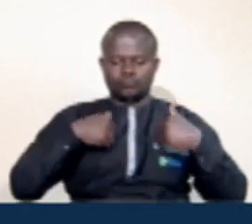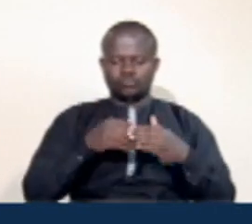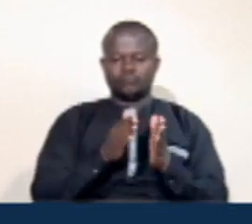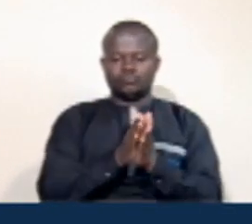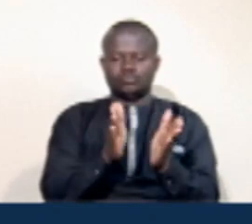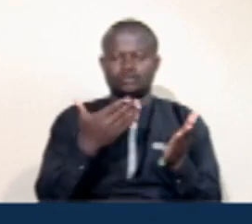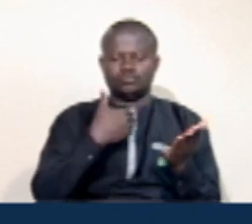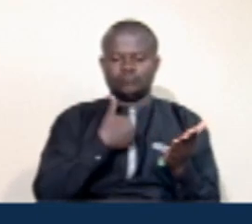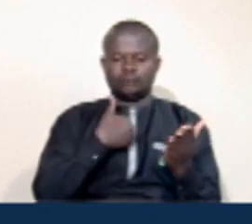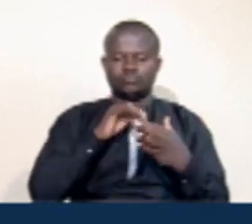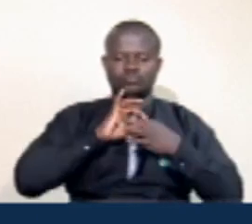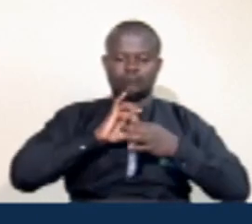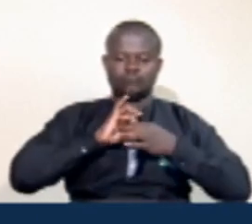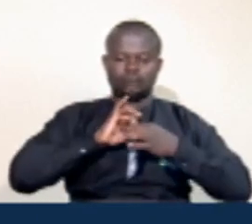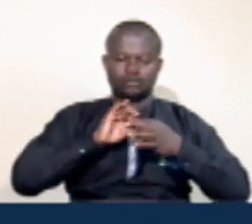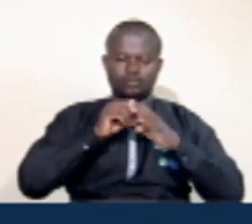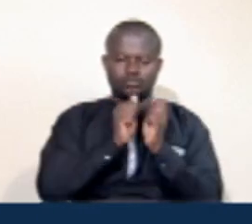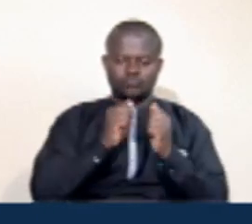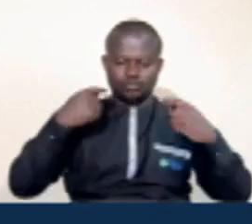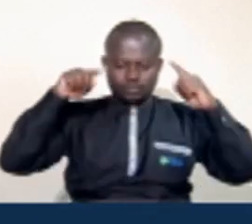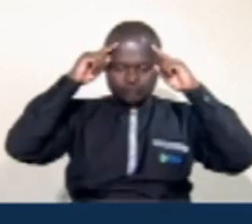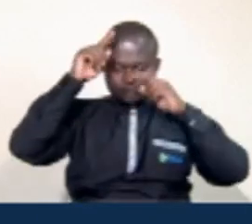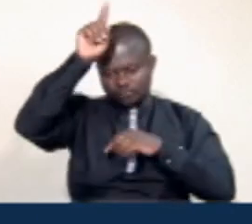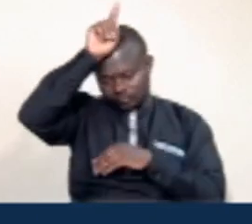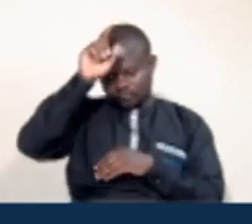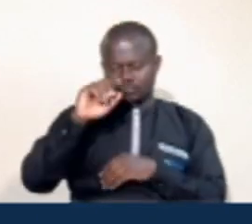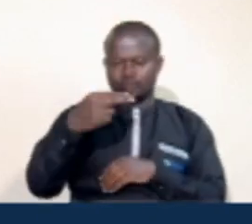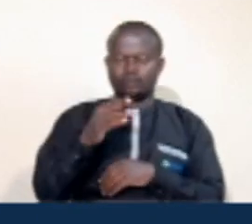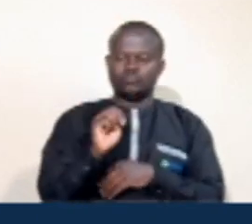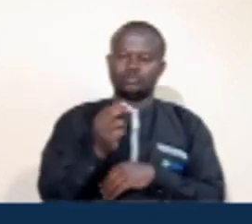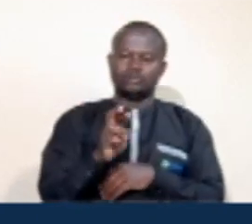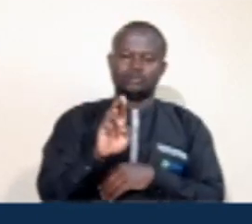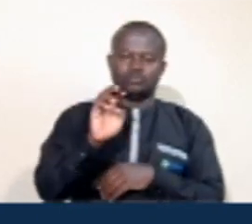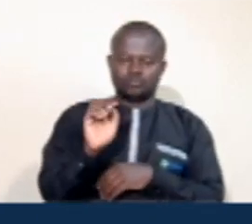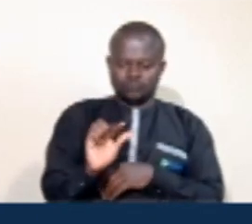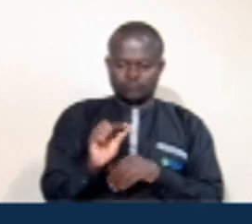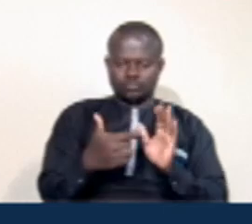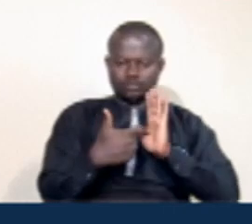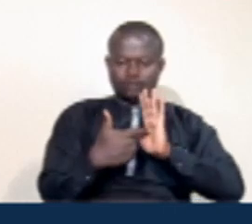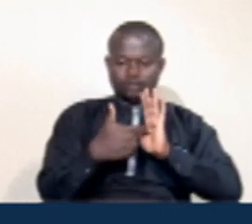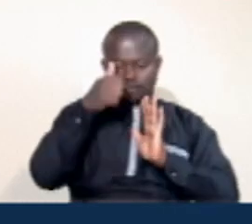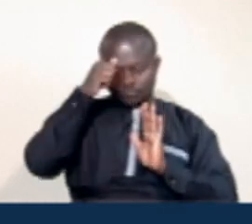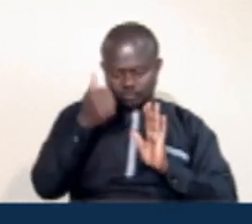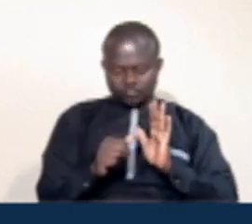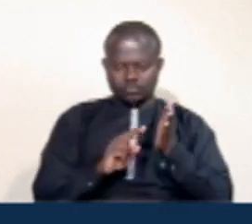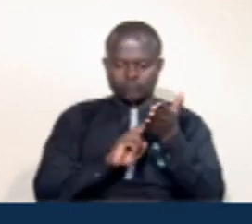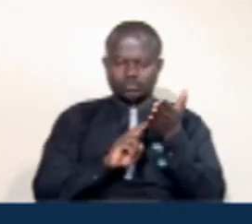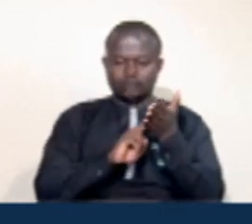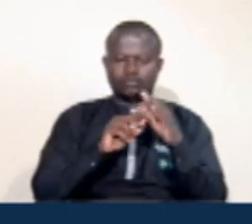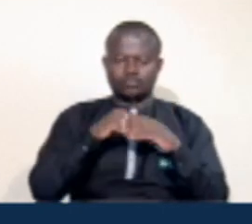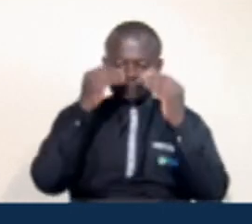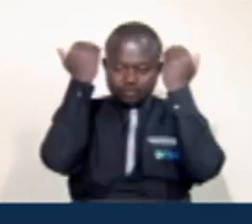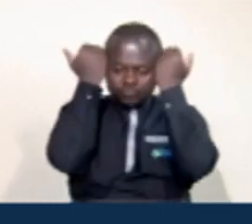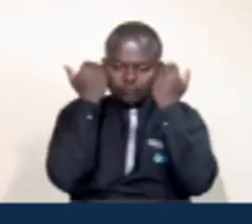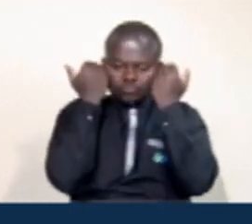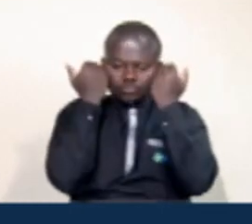rusange rifitanye ubufatanye na kaminuza yo mu Budage yitwa Hamburg mu byerekeye n'ubumenyi mu bimenyetso bya gihanga bikoreshwa mu